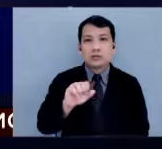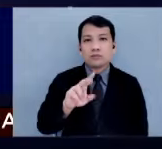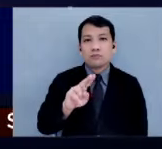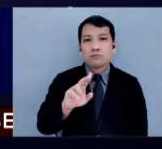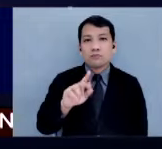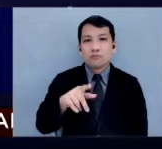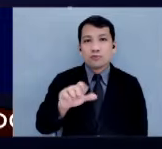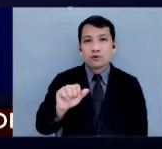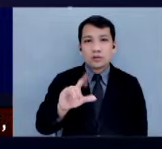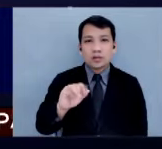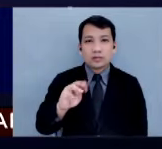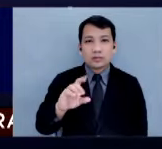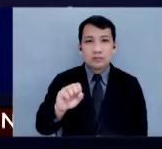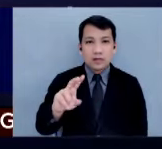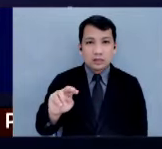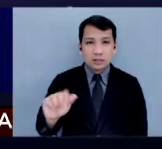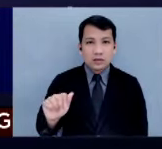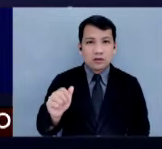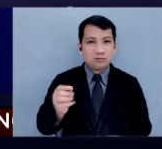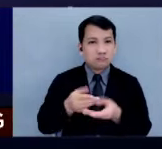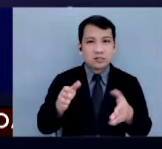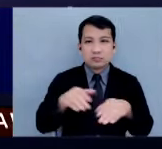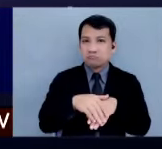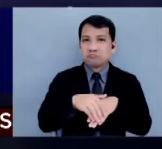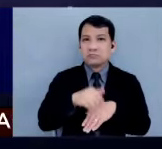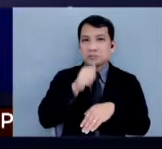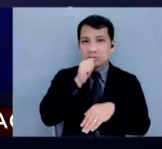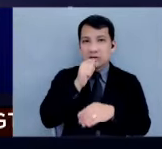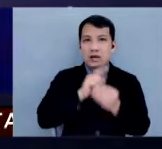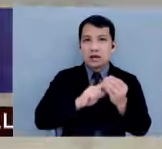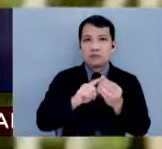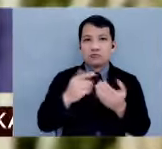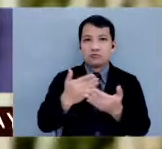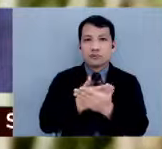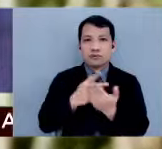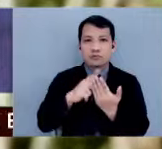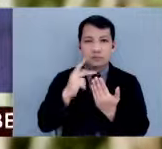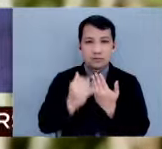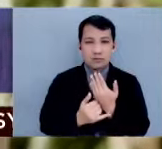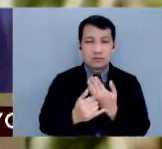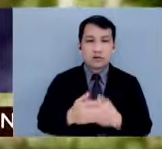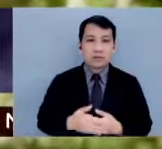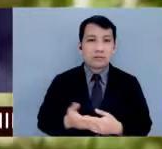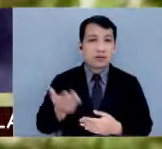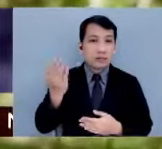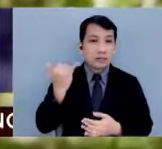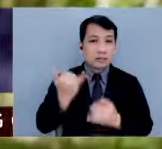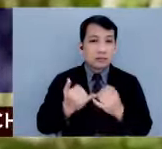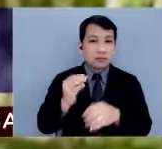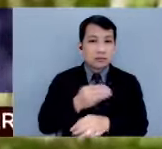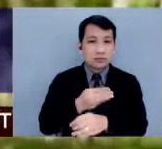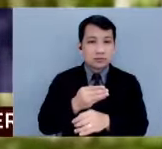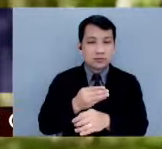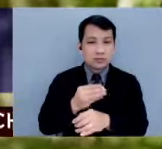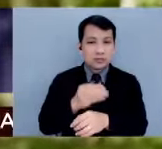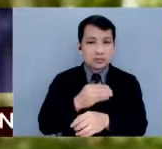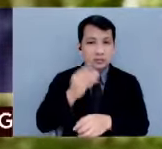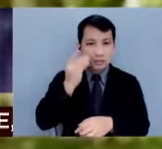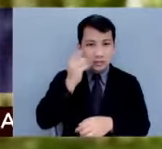Pero wala pa silang ibinigay na detalye sa upcoming project nila. Last month lang nang ilabas ang music video ni Darren Espanto na